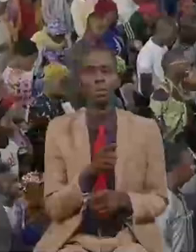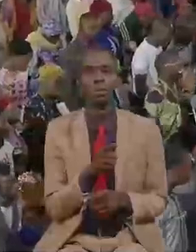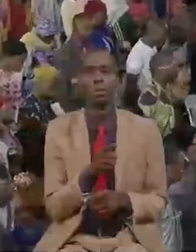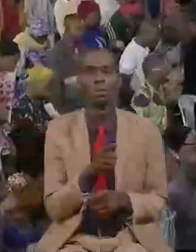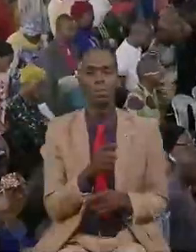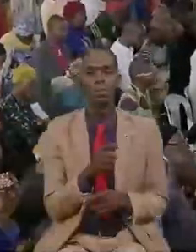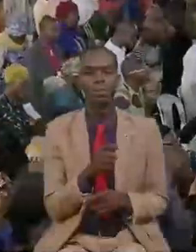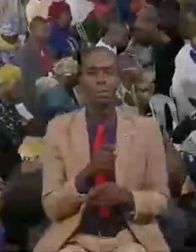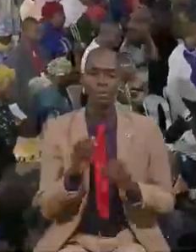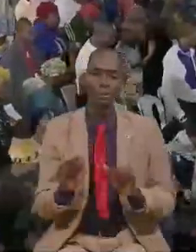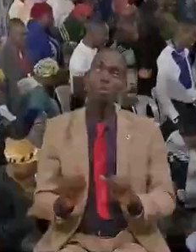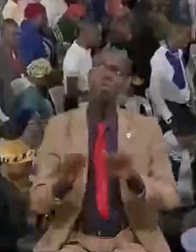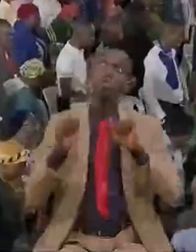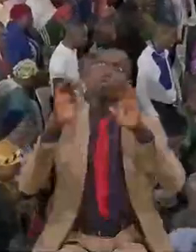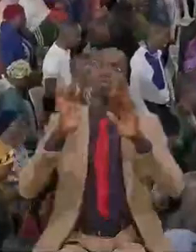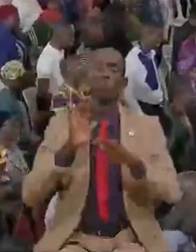Dédie ta vie